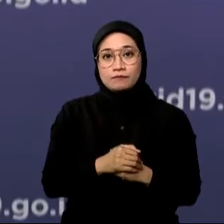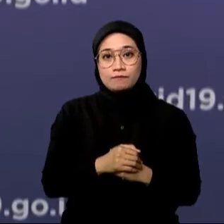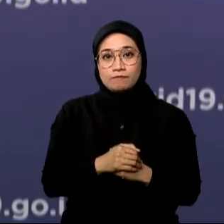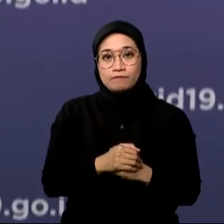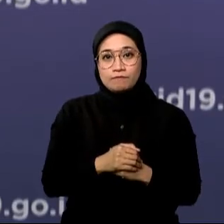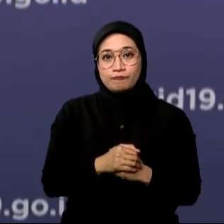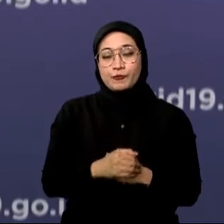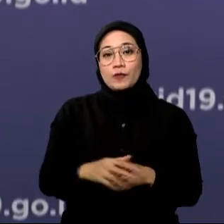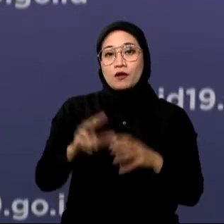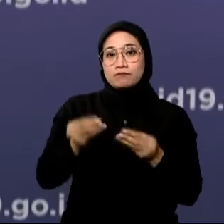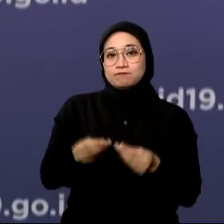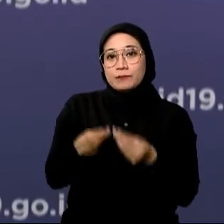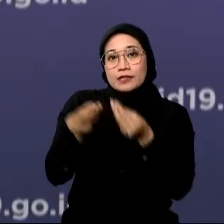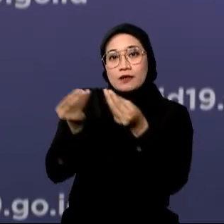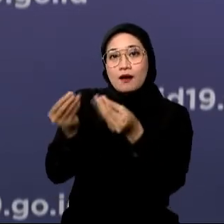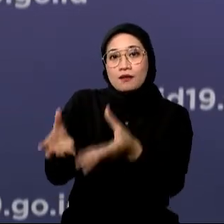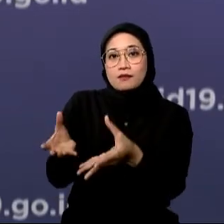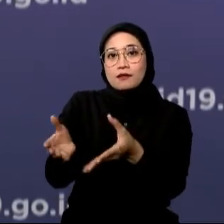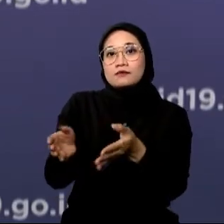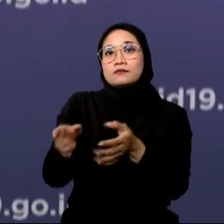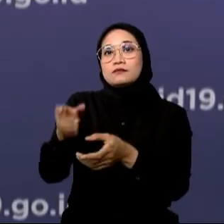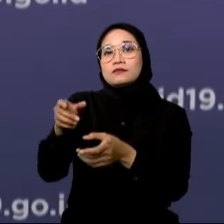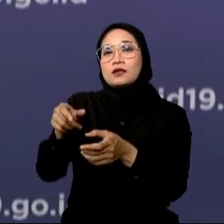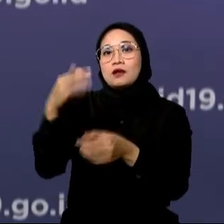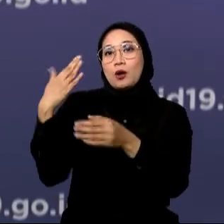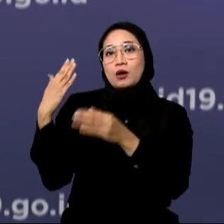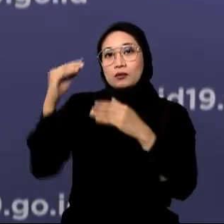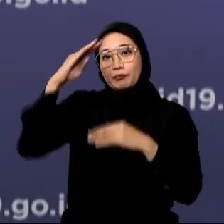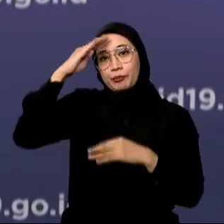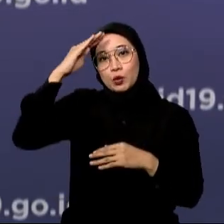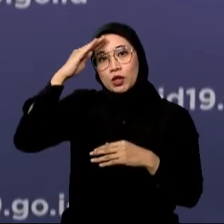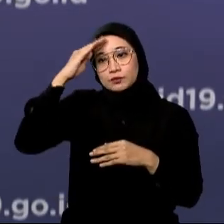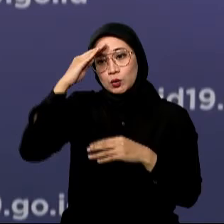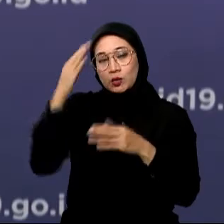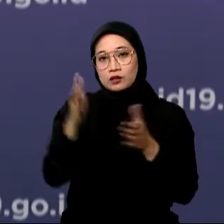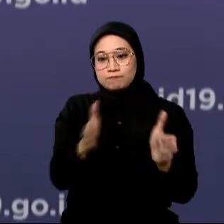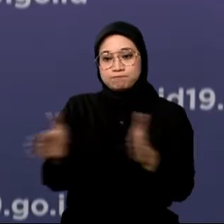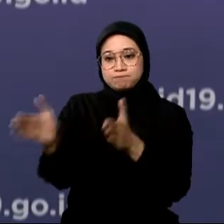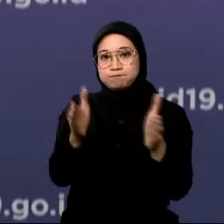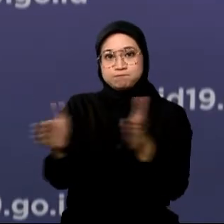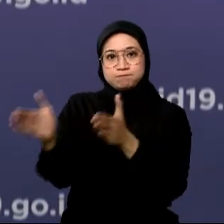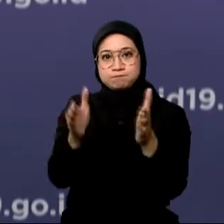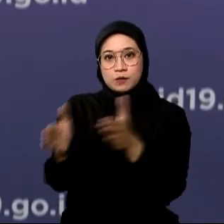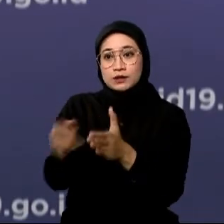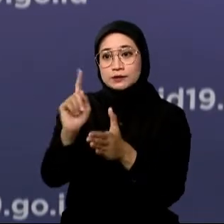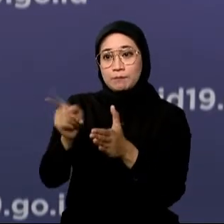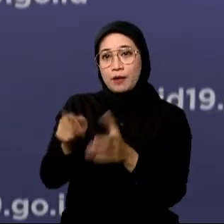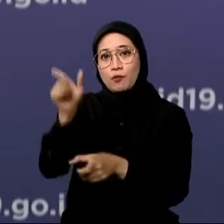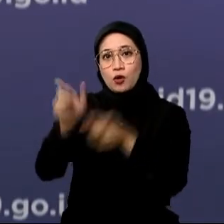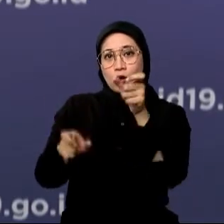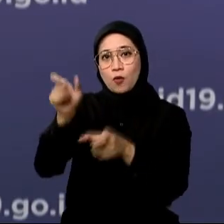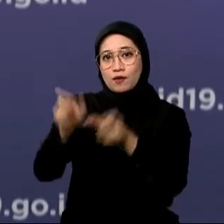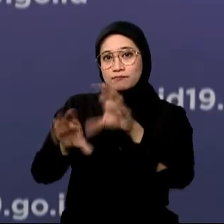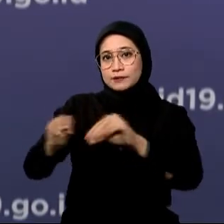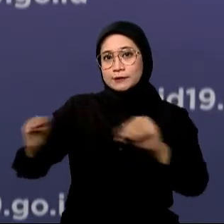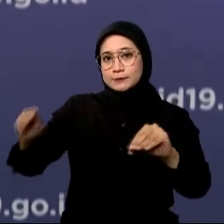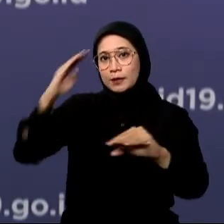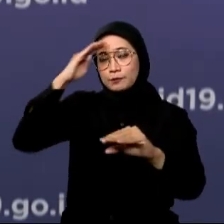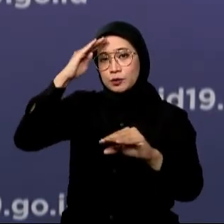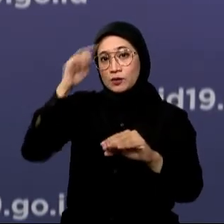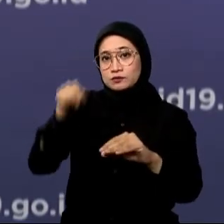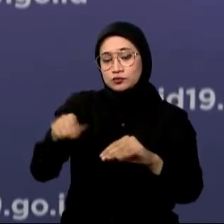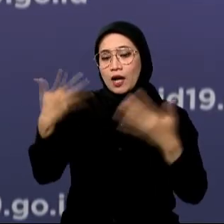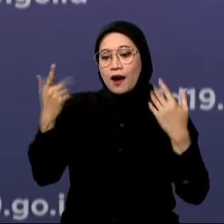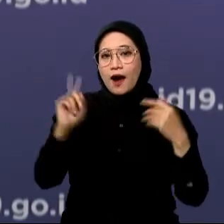penanganan kepada petugas. Percayalah mereka sudah terlatih dan sudah dilengkapi dengan alat pelindung diri yang direkomendasikan oleh